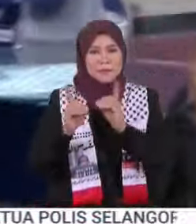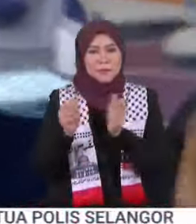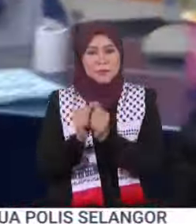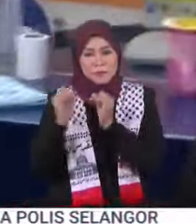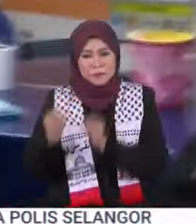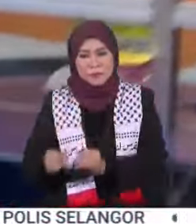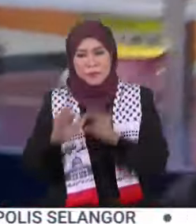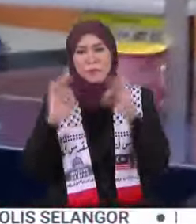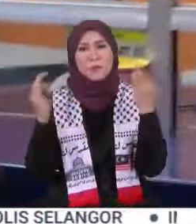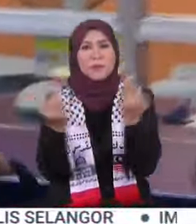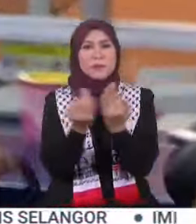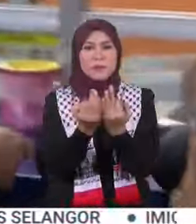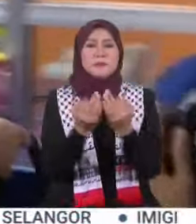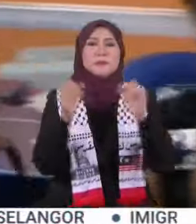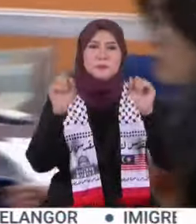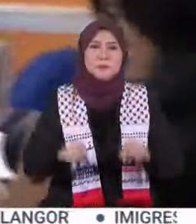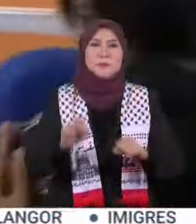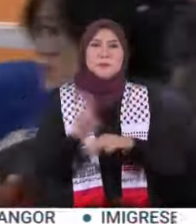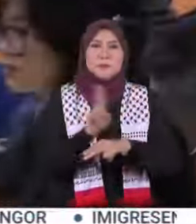lain termasuk keluarga bermula hari ini